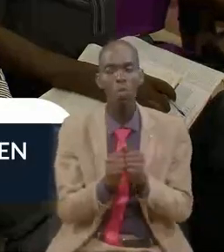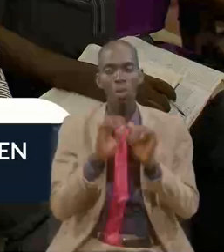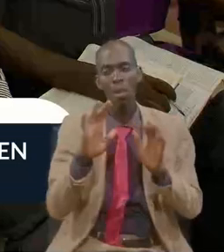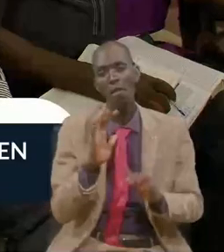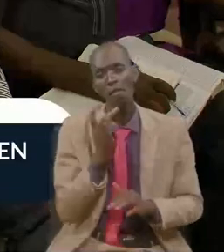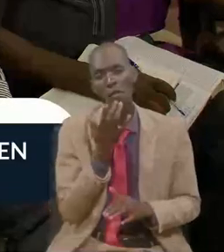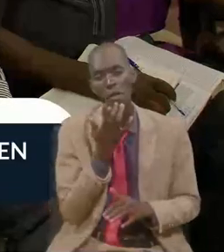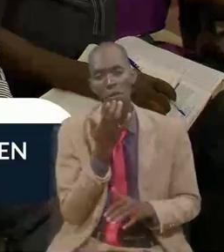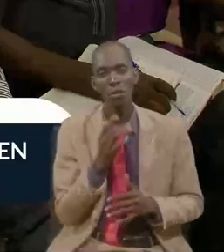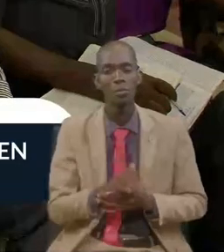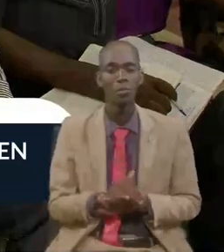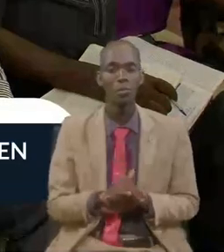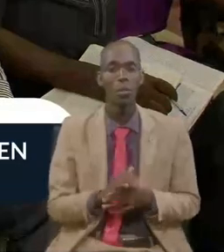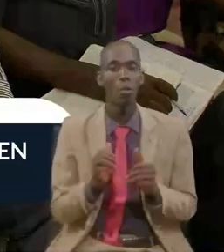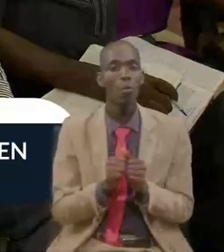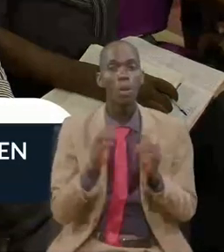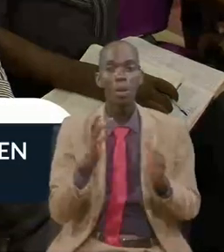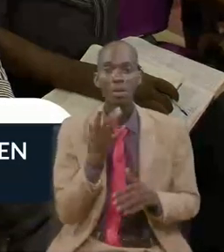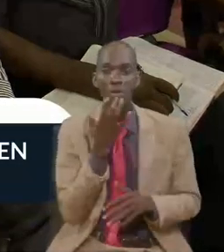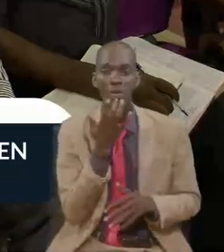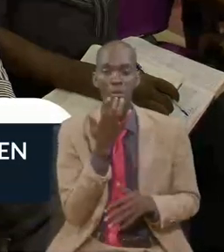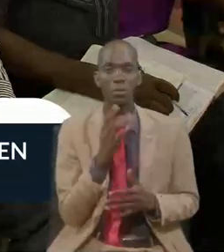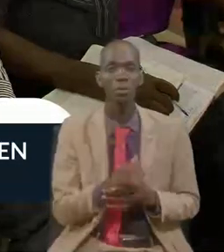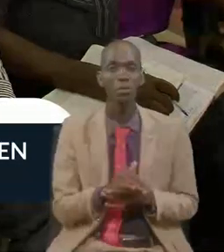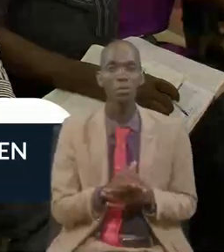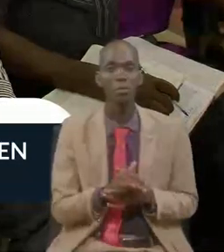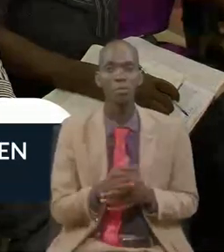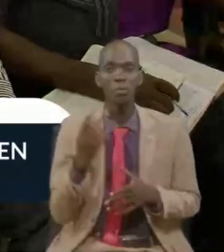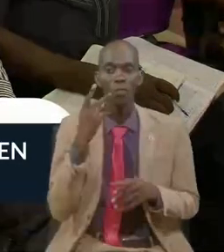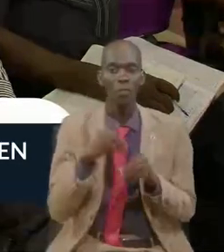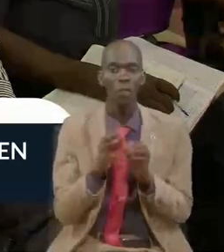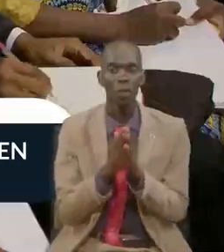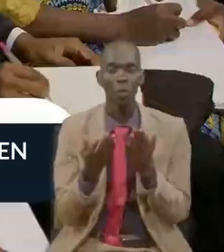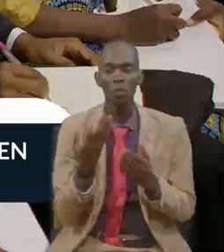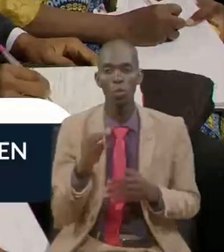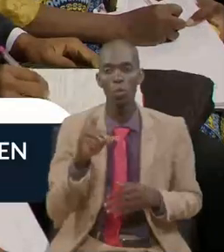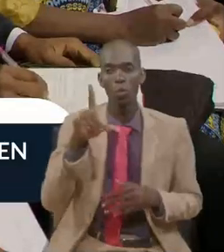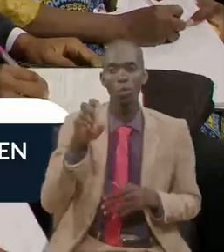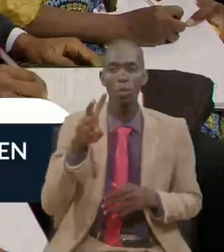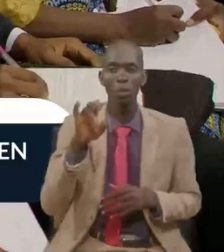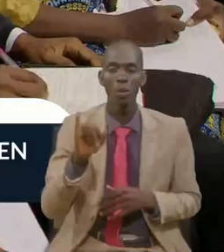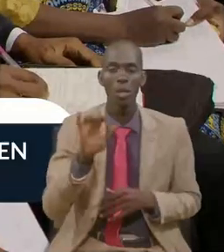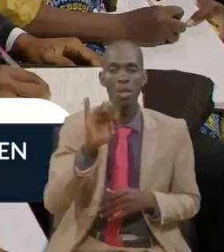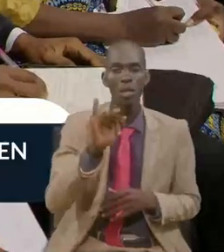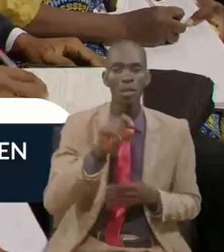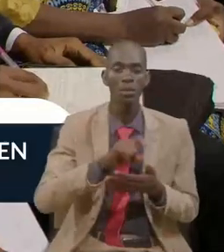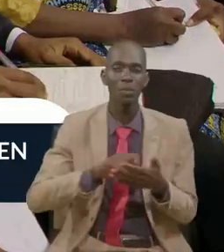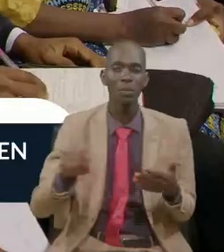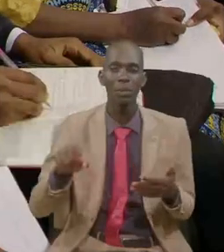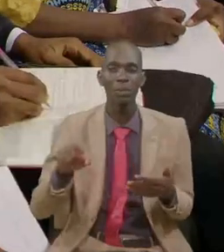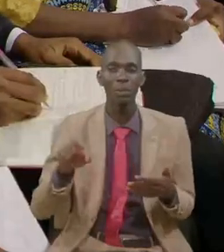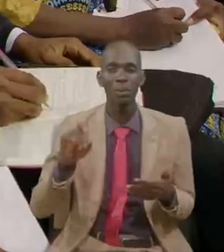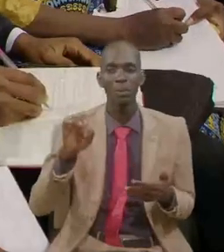sans favoritisme. Sans favoritisme. Voyons Lévitique 19.